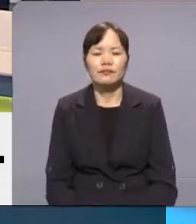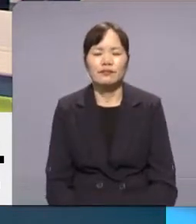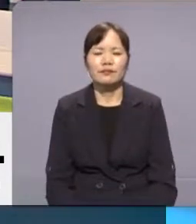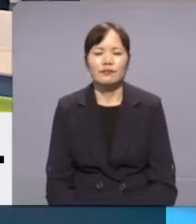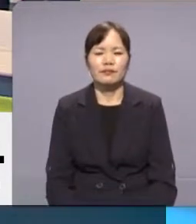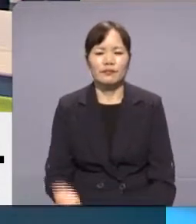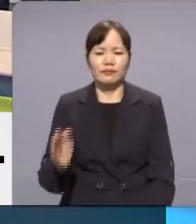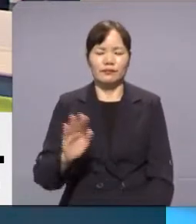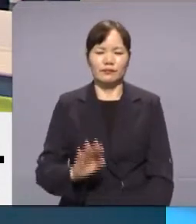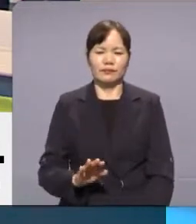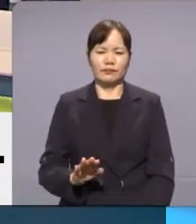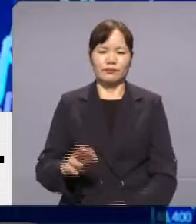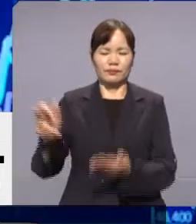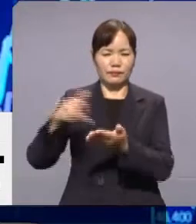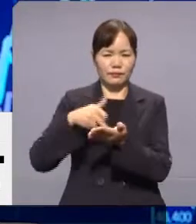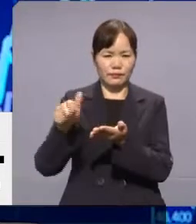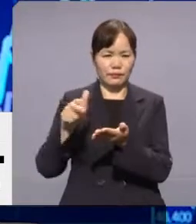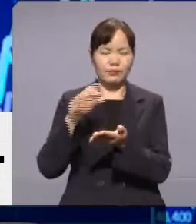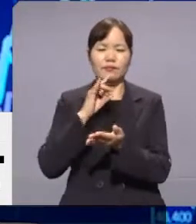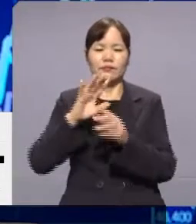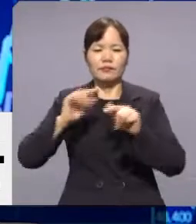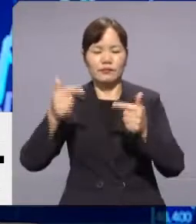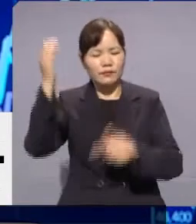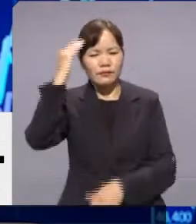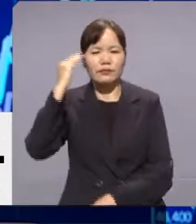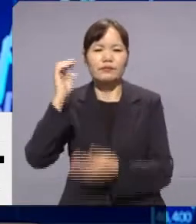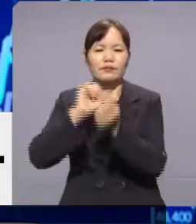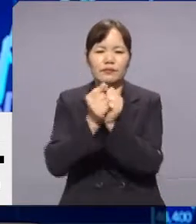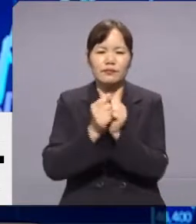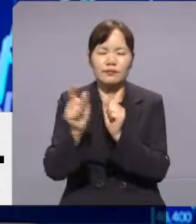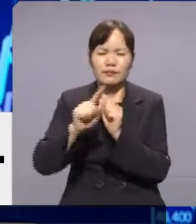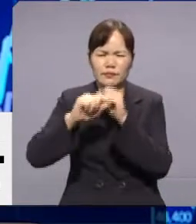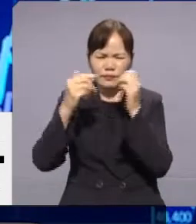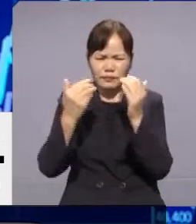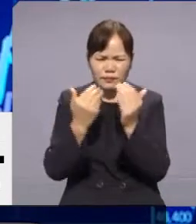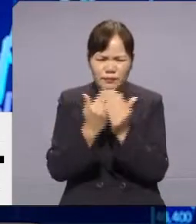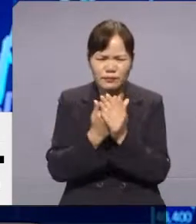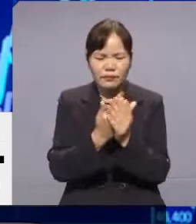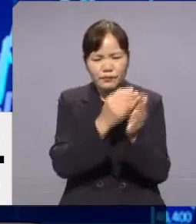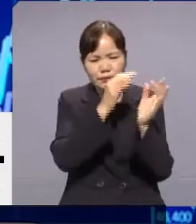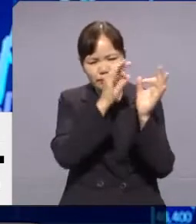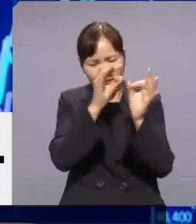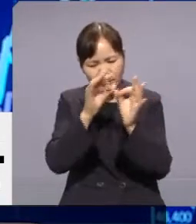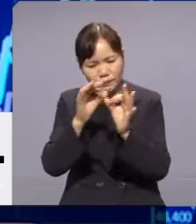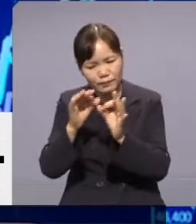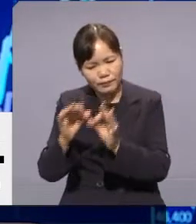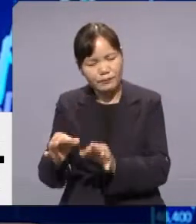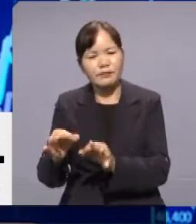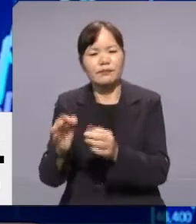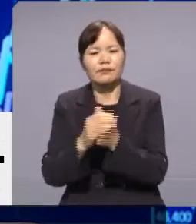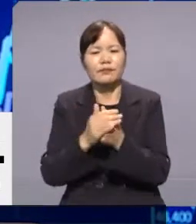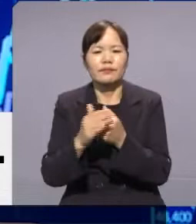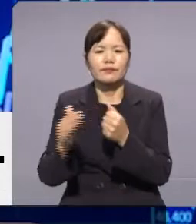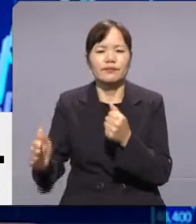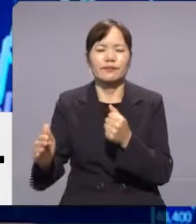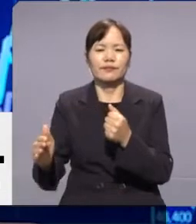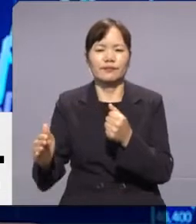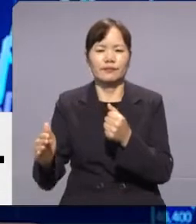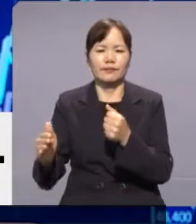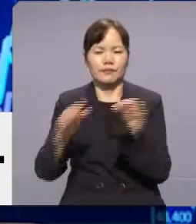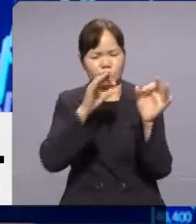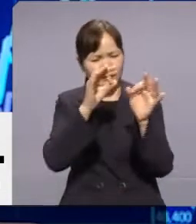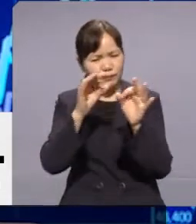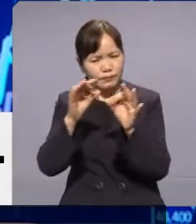얘기는 드릴 수가 있을 것 같아요. 카카오뿐만이 아니라 한국 주식 자체가 지금 완전히 너무나 많이 이제 저평가되어 있는 상황이기 때문에 예.